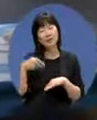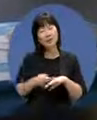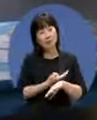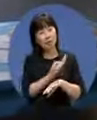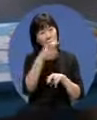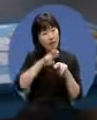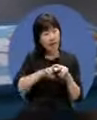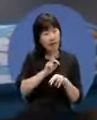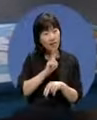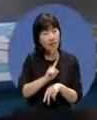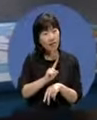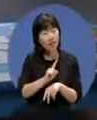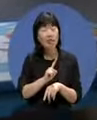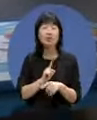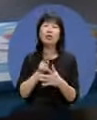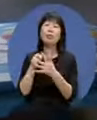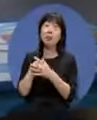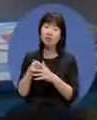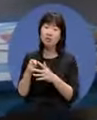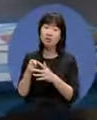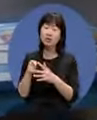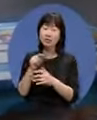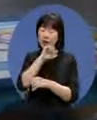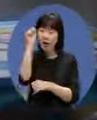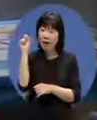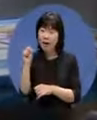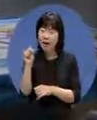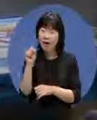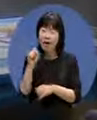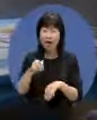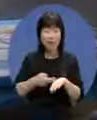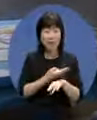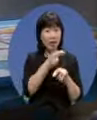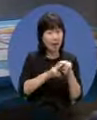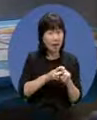차요 어 이거 마치면 맞으면